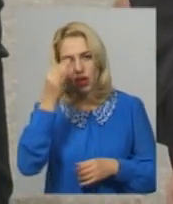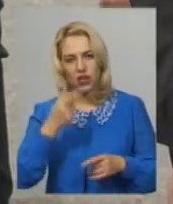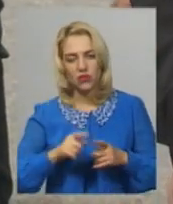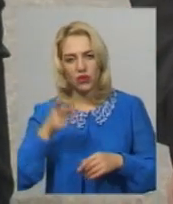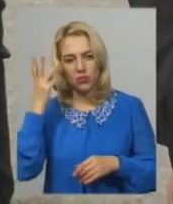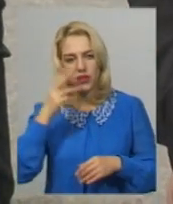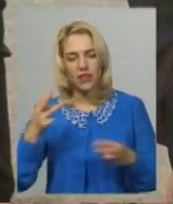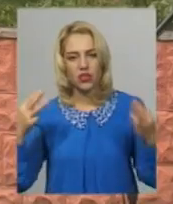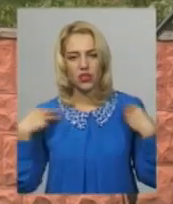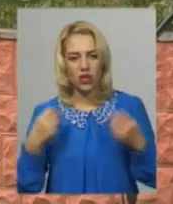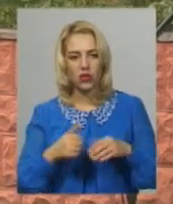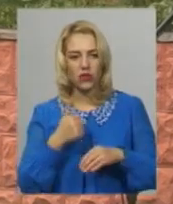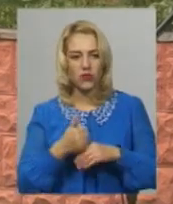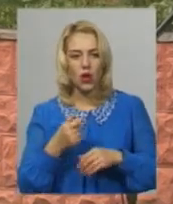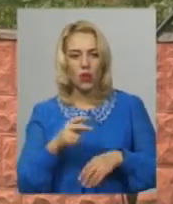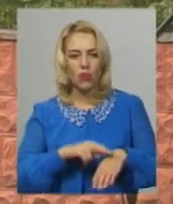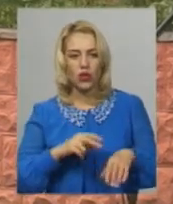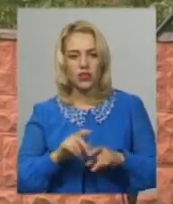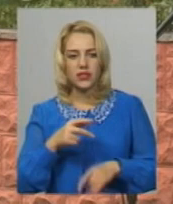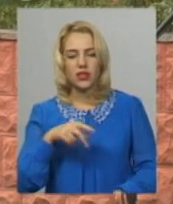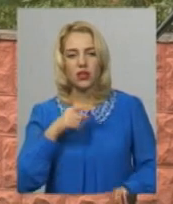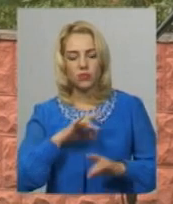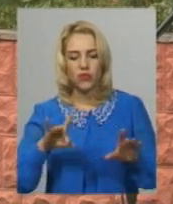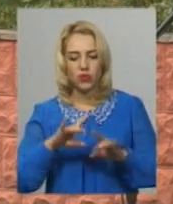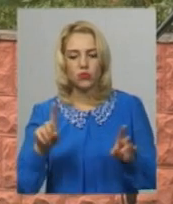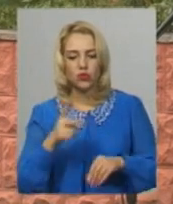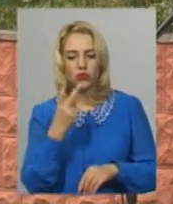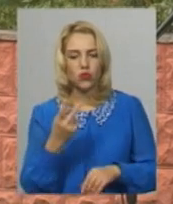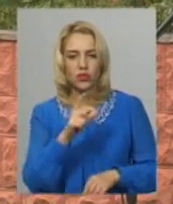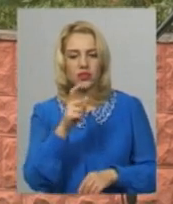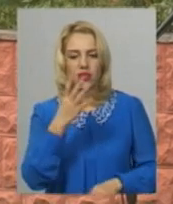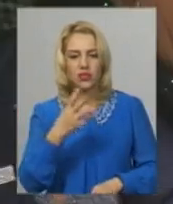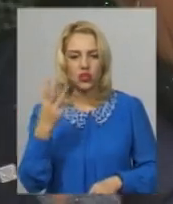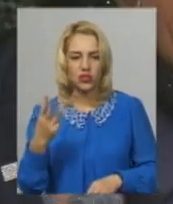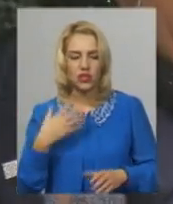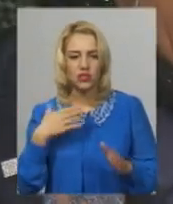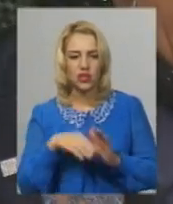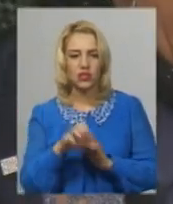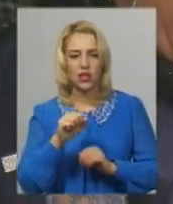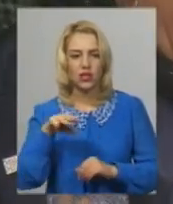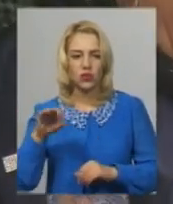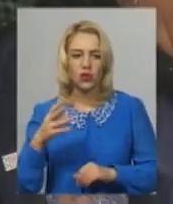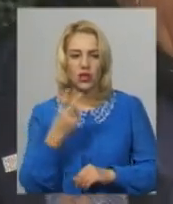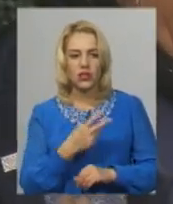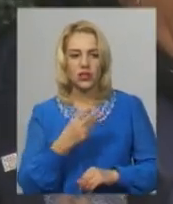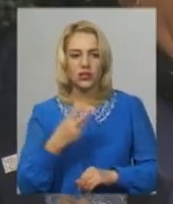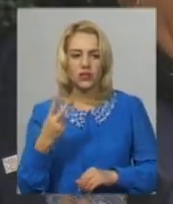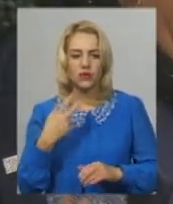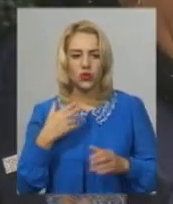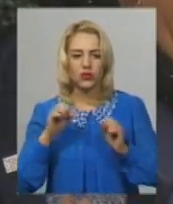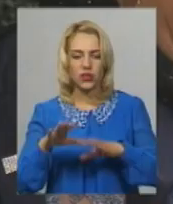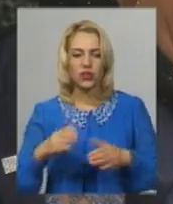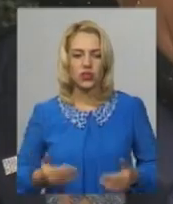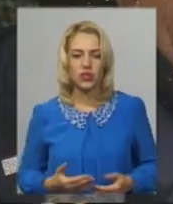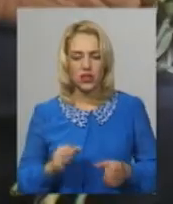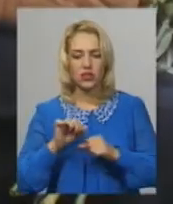управління Нацполіції в області Олег Віконський повідомив, двоє з 34 правоохоронців загинули в АТО. 32 віддали життя, захищаючи громадян на